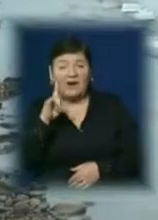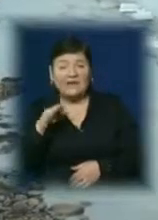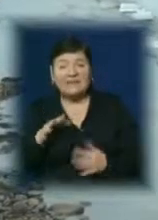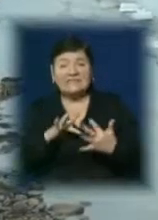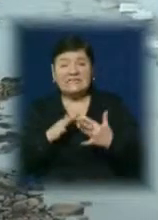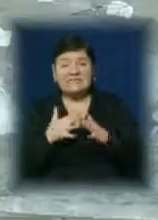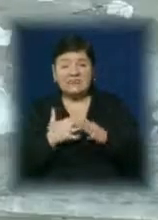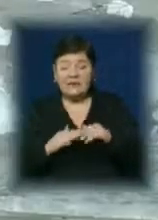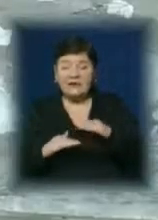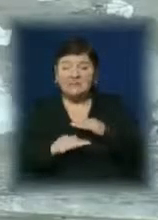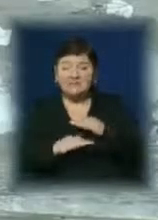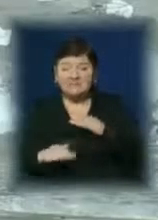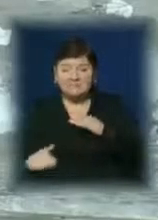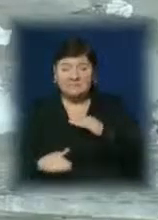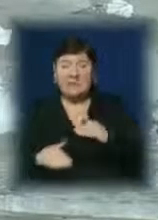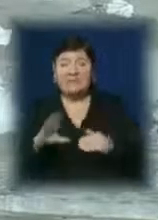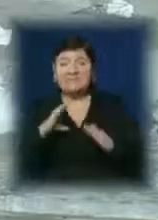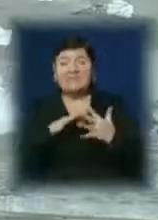погоди – далі у сюжеті.